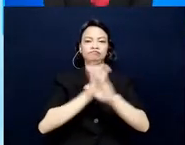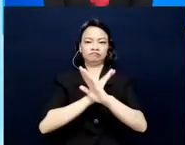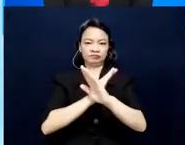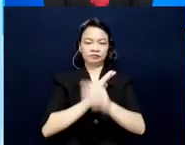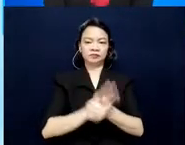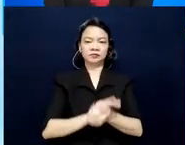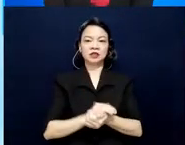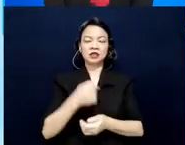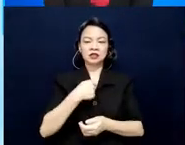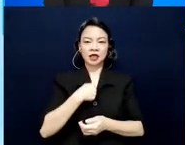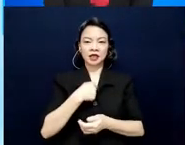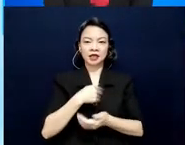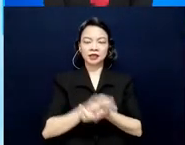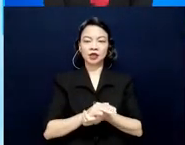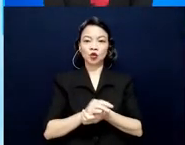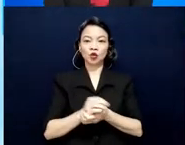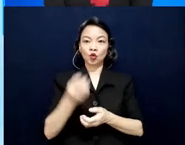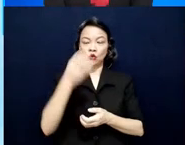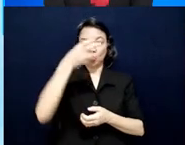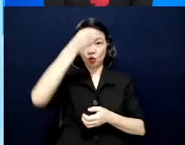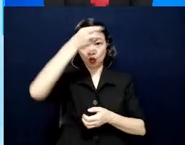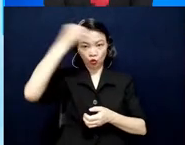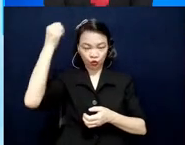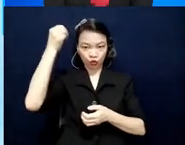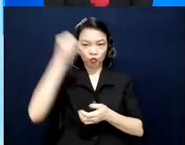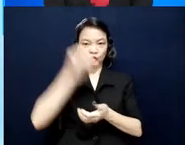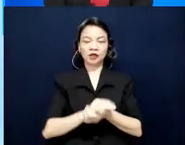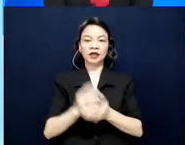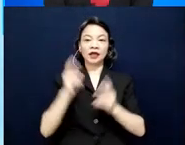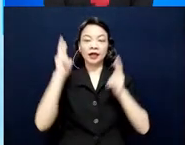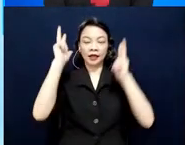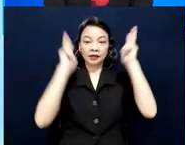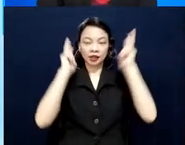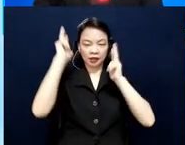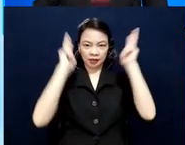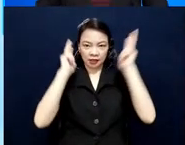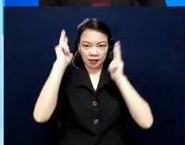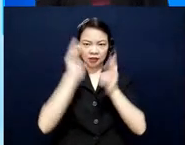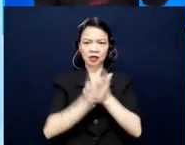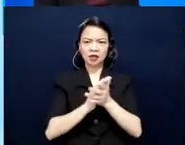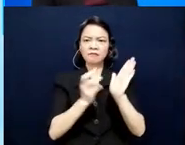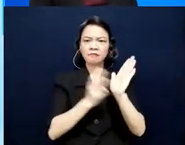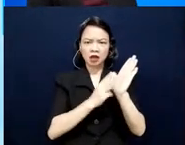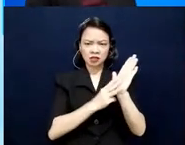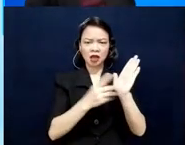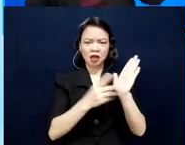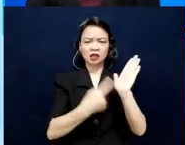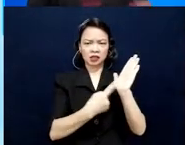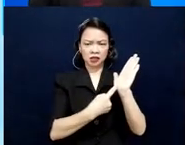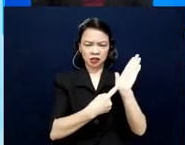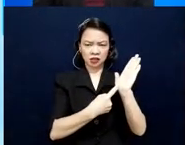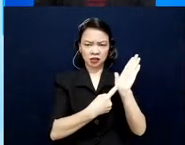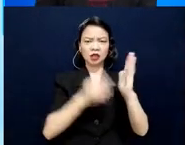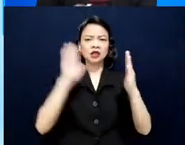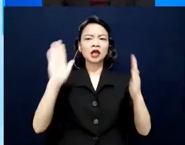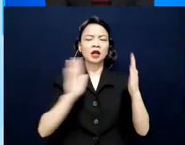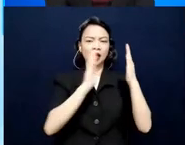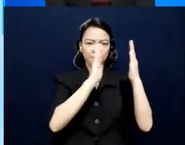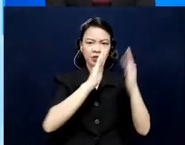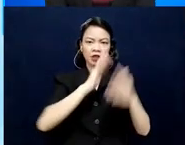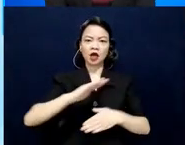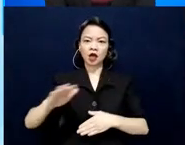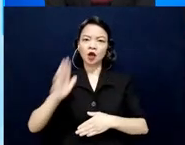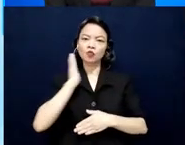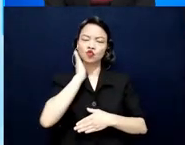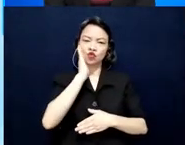teman-teman, jadi ini di Manggarai, di NTT, di mana isu-isu ini juga dihadapi oleh anak-anak muda di sini ya.